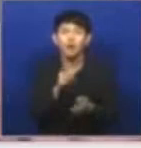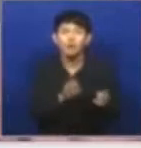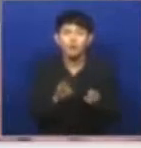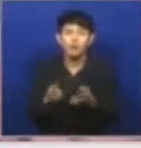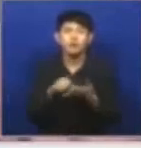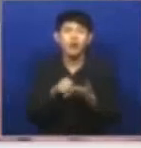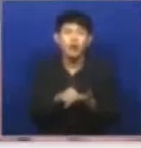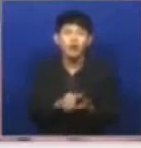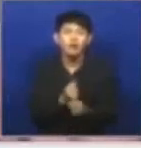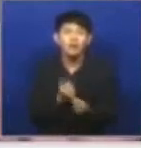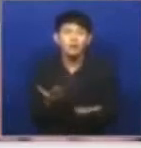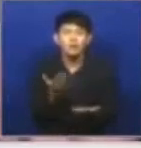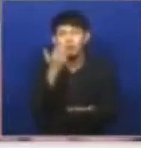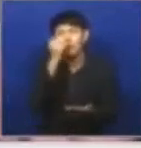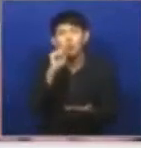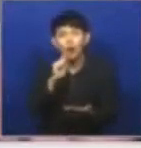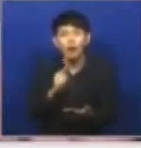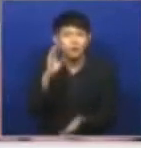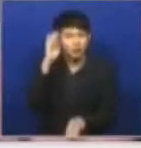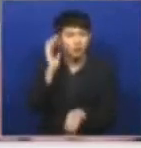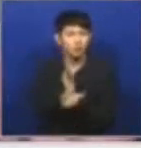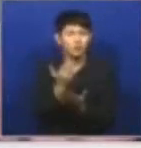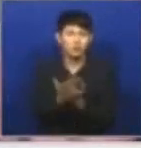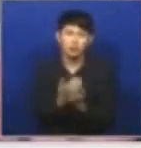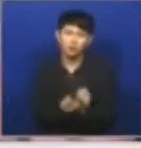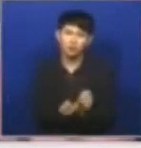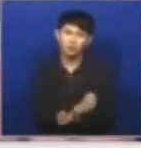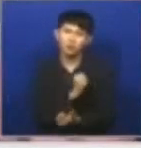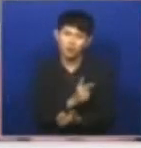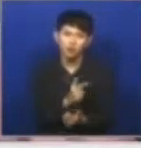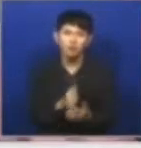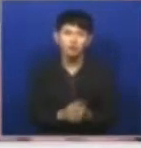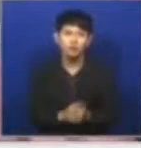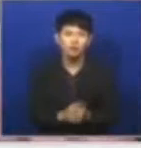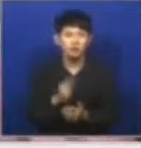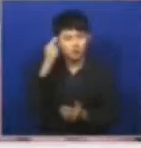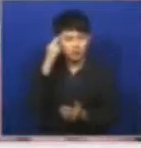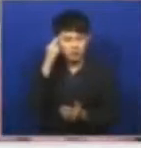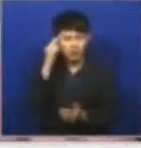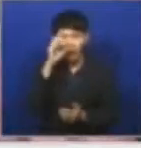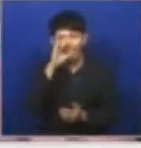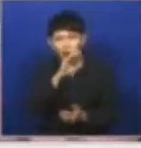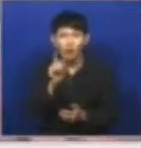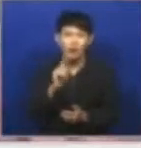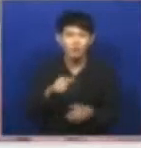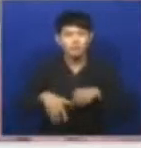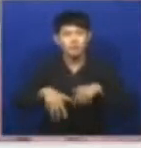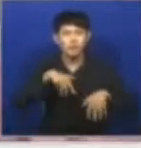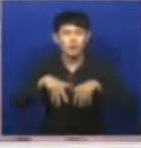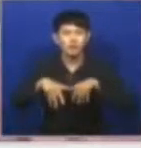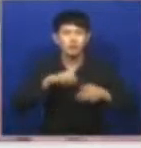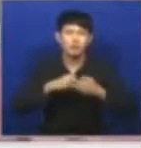ล่านี้ให้เจ้าหน้าที่ตำรวจได้รับค่าตอบแทนไม่ต้องไปหาอย่างอื่นที่ประชาชนจะได้รับ